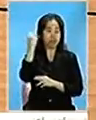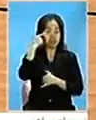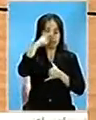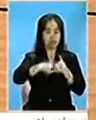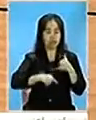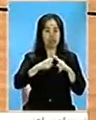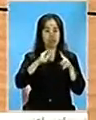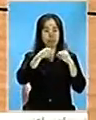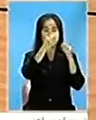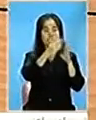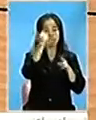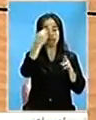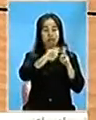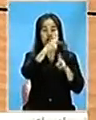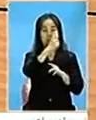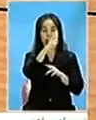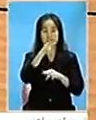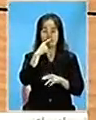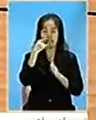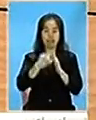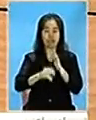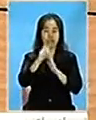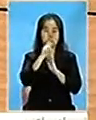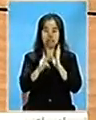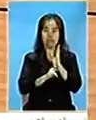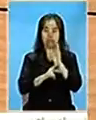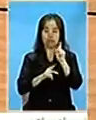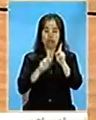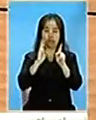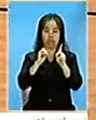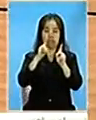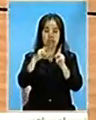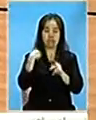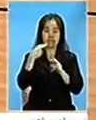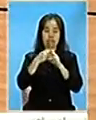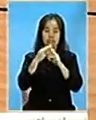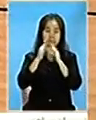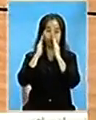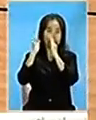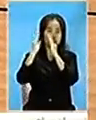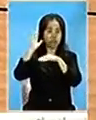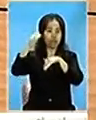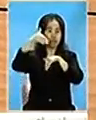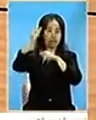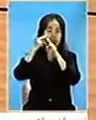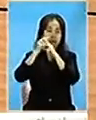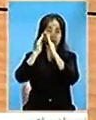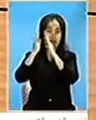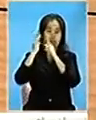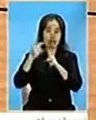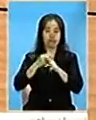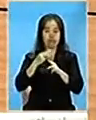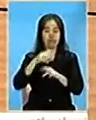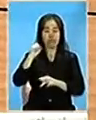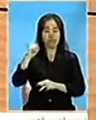หายผิดข้อบังคับที่61กล่าวถึงบุคคลภายนอกอ้างชื่อนายสุธรรมอ้างเ